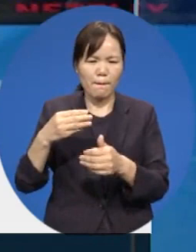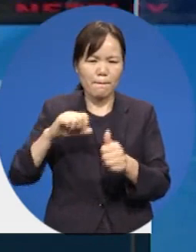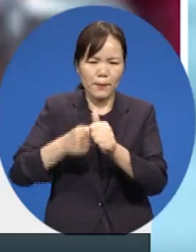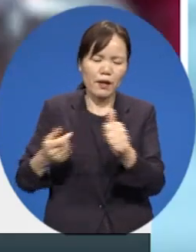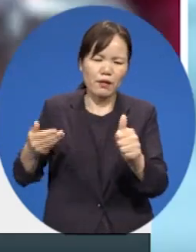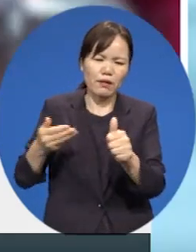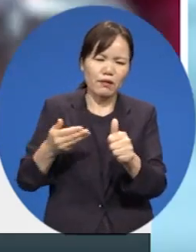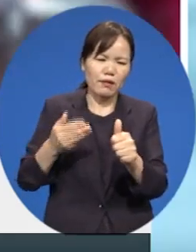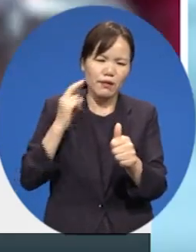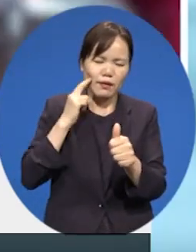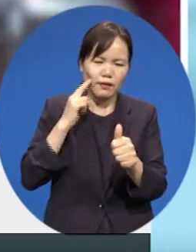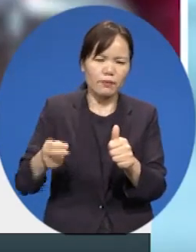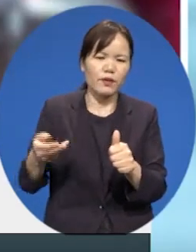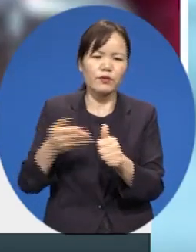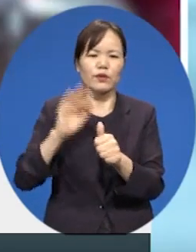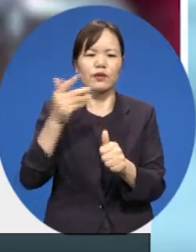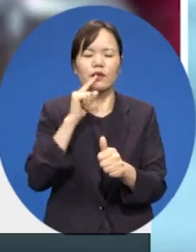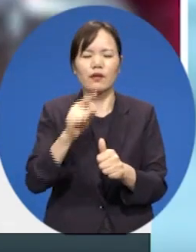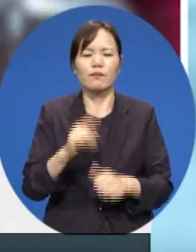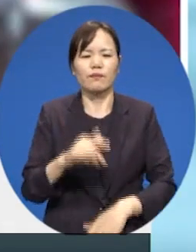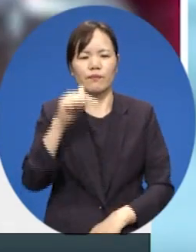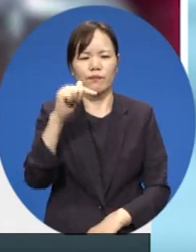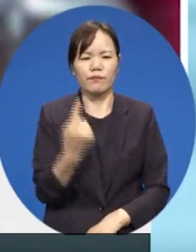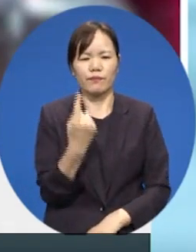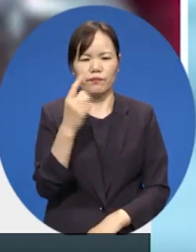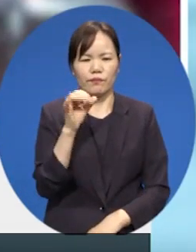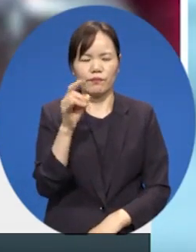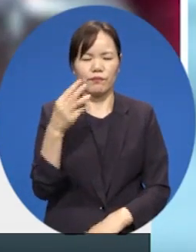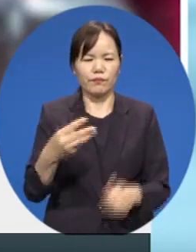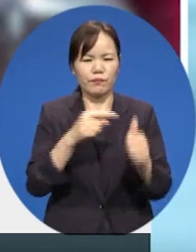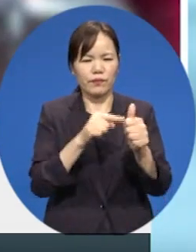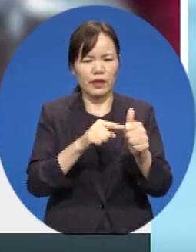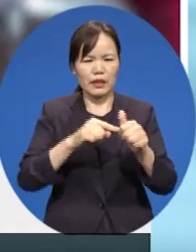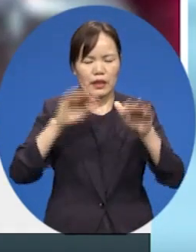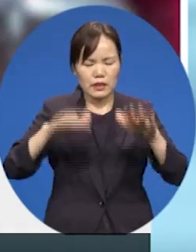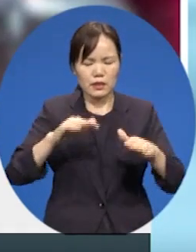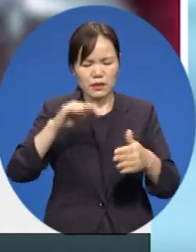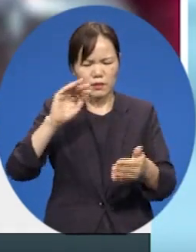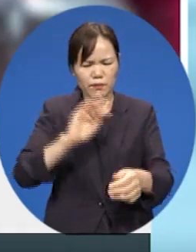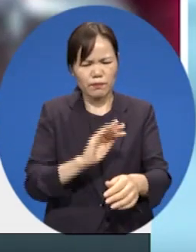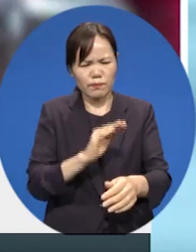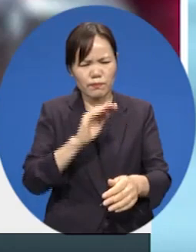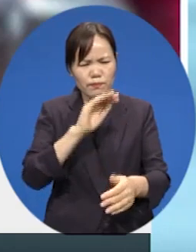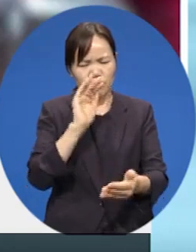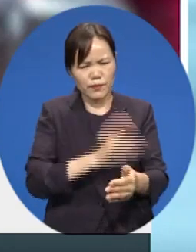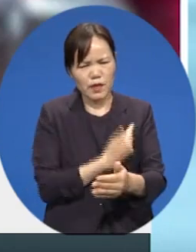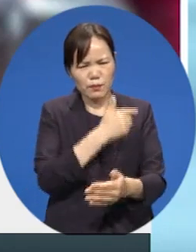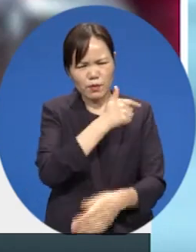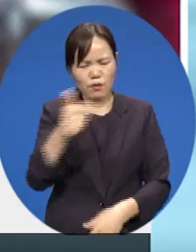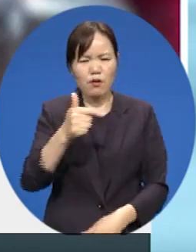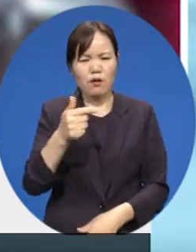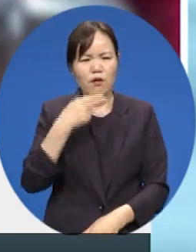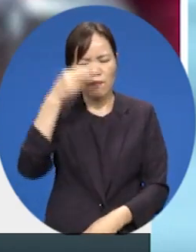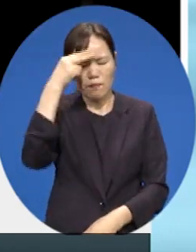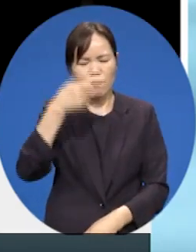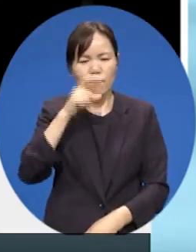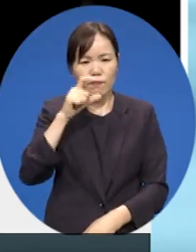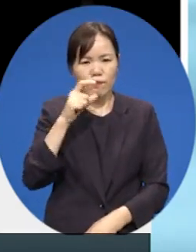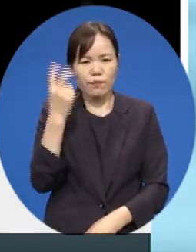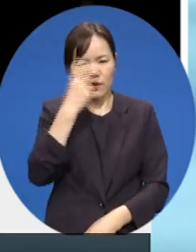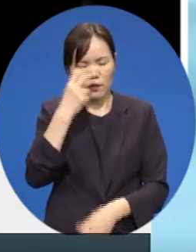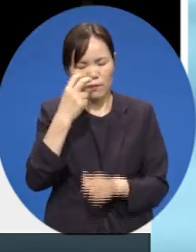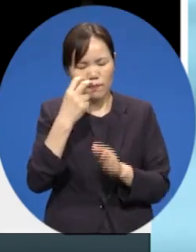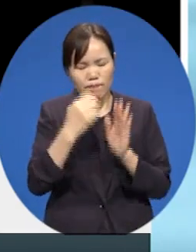지금 노 10시 가 현재 저질의 잘못된 매우 중 하거든요 음주측정 불응 에다가 공무집행방해